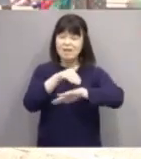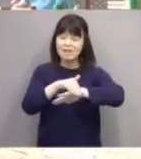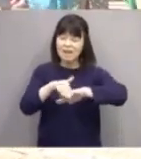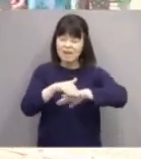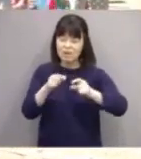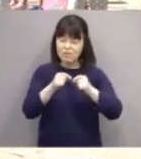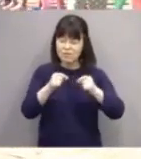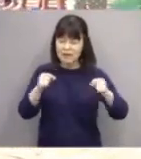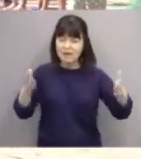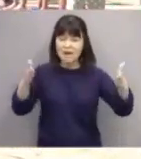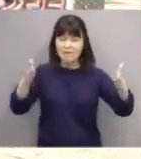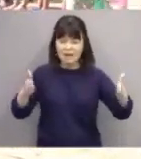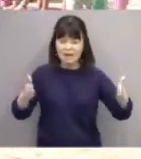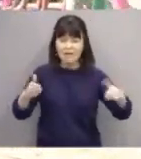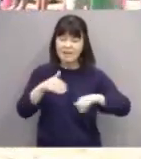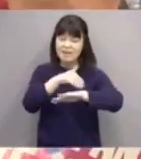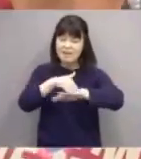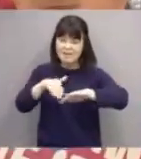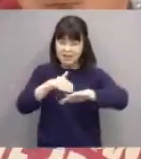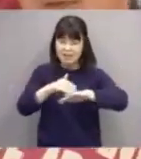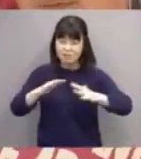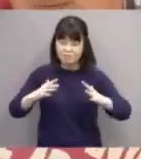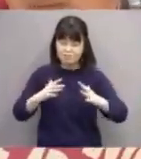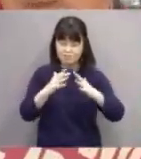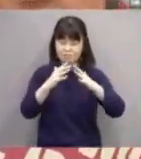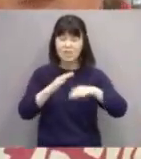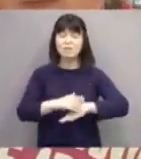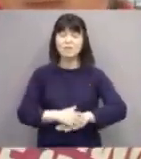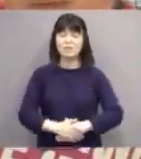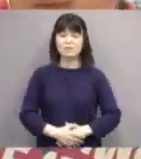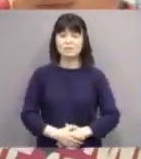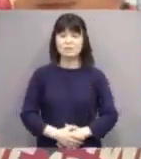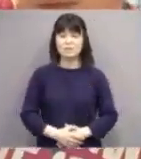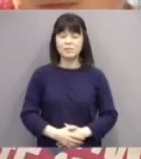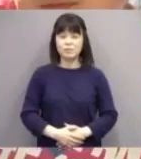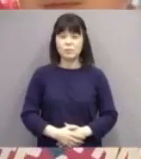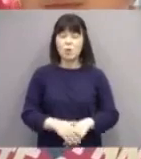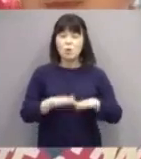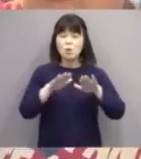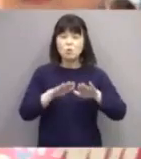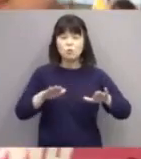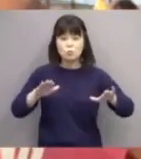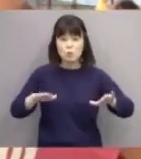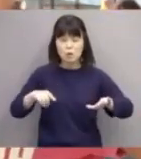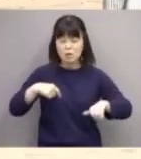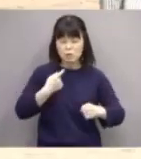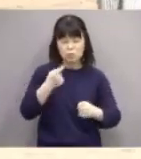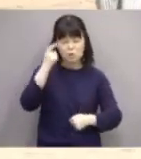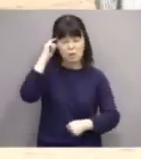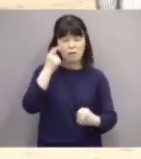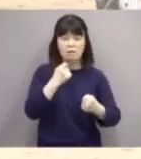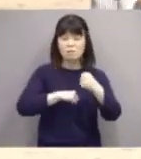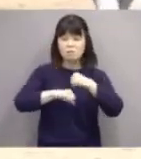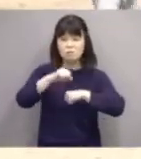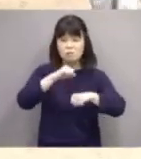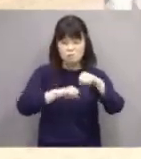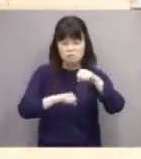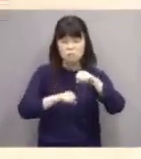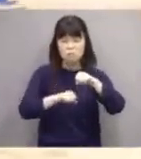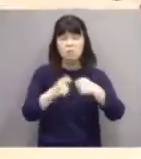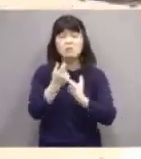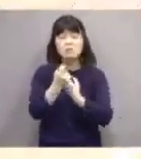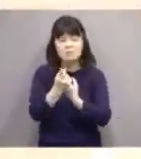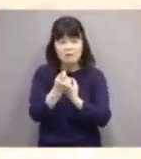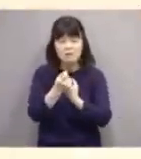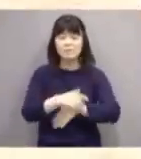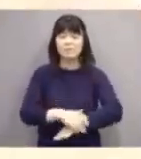パンで計画を立てて実践しています。 子どもたちが自主的に取り組んでいるという様子が印象的でした。